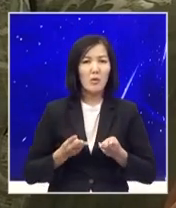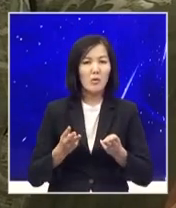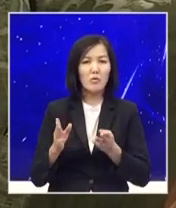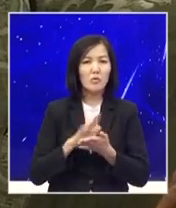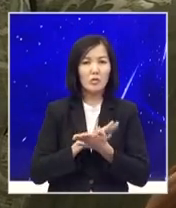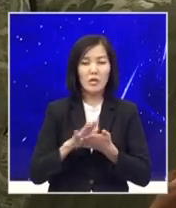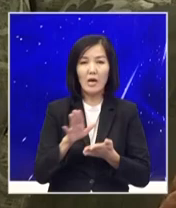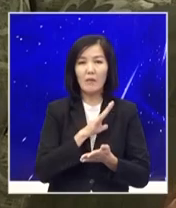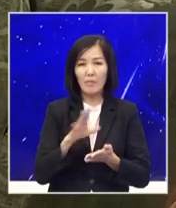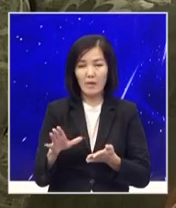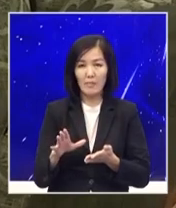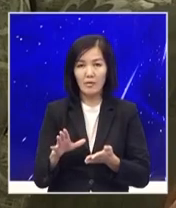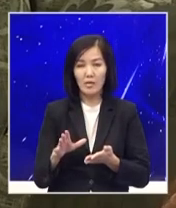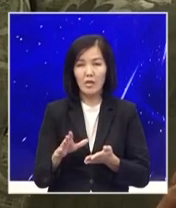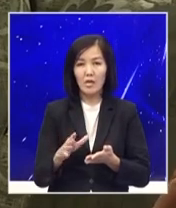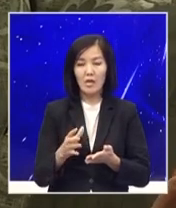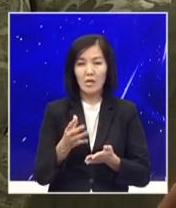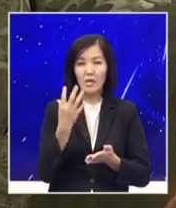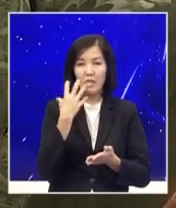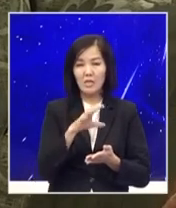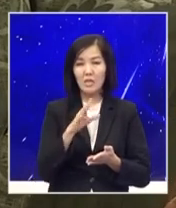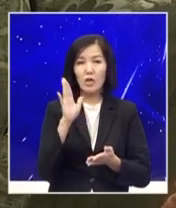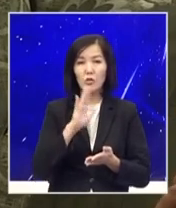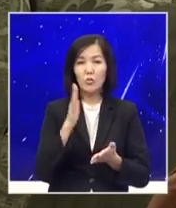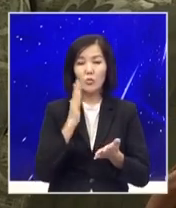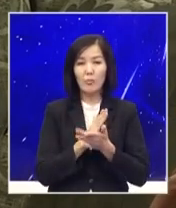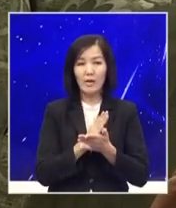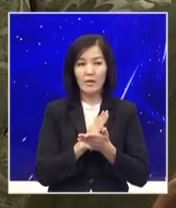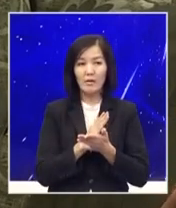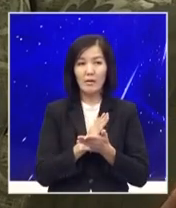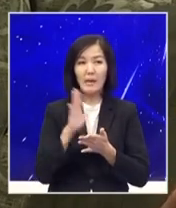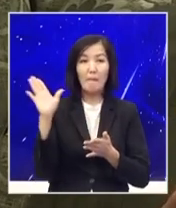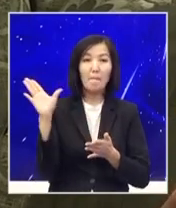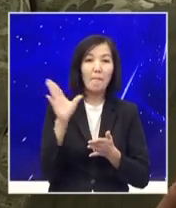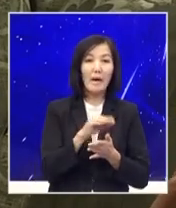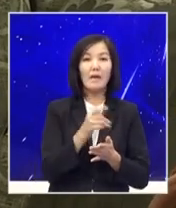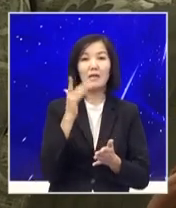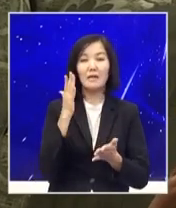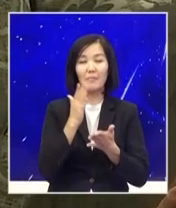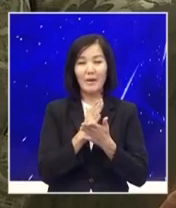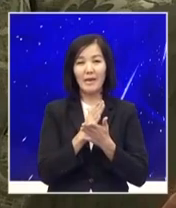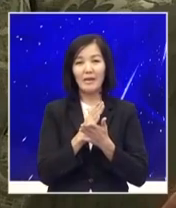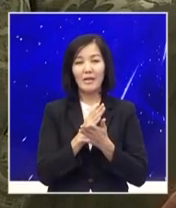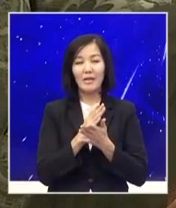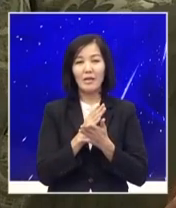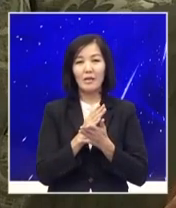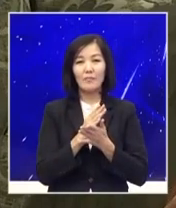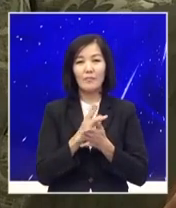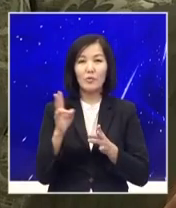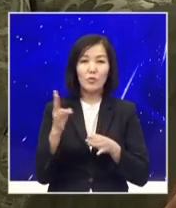шығармаймын. Ыстық суы бар, кнопканы басса газ жанып тұр. Түнде де